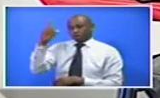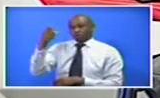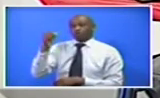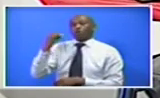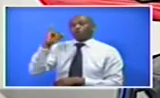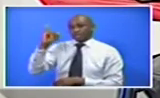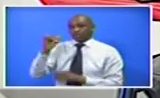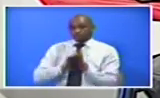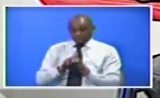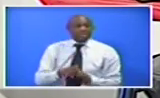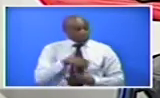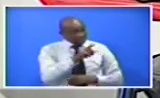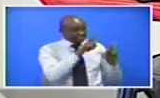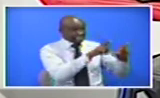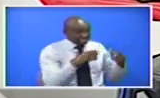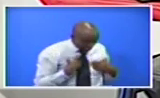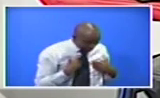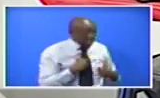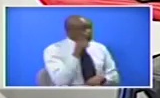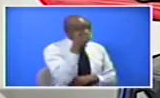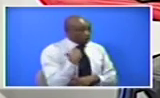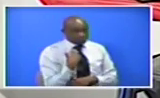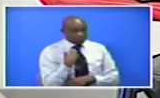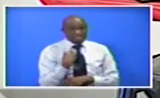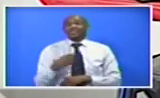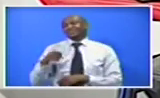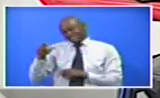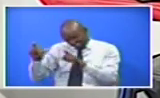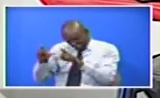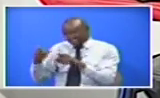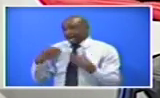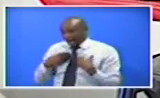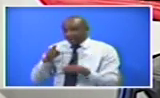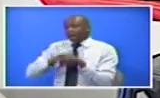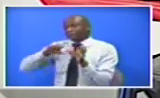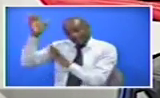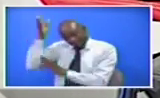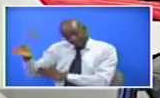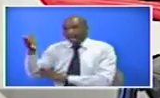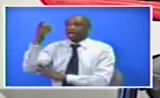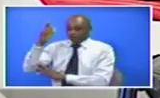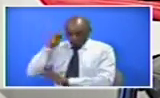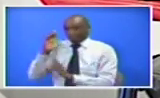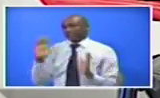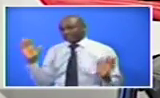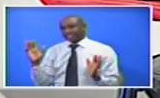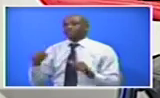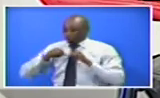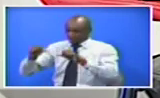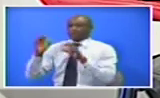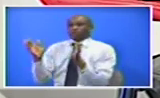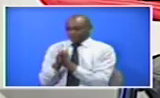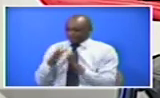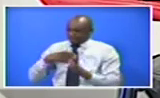Uvo tiketi unayo lakini bado sheria waijua. Tiketi ninayo na unajua bungeni watu wanaenda kufanya sheria. Mm-hmm. So ni kama kuendelea tuna kazi